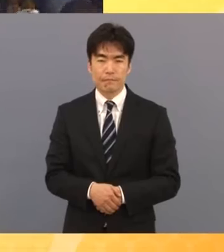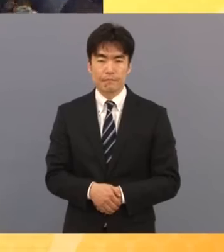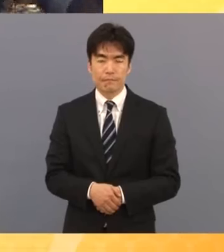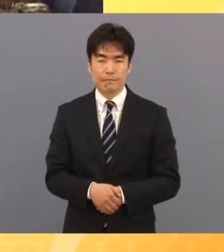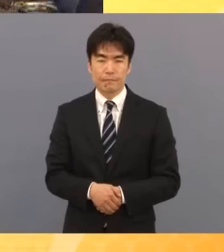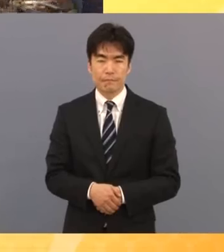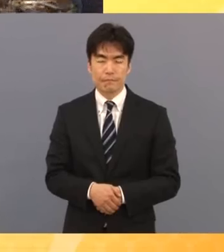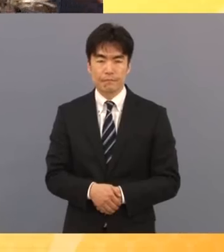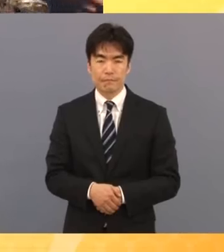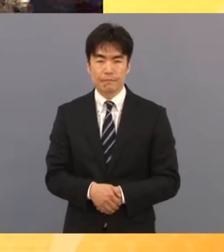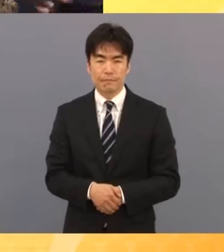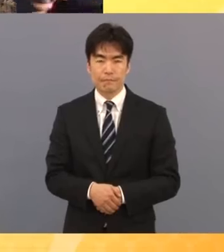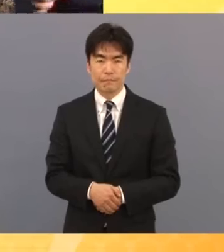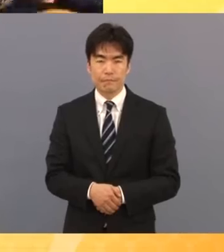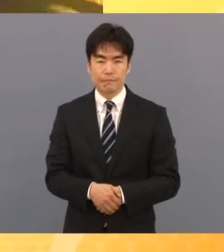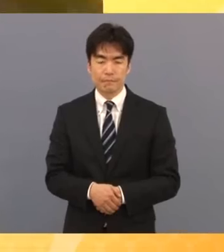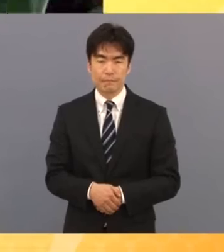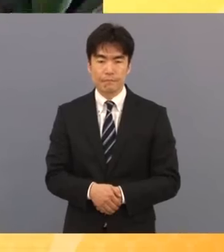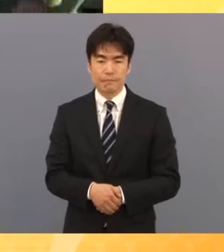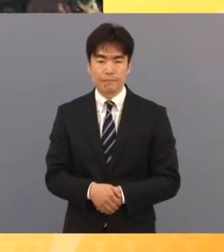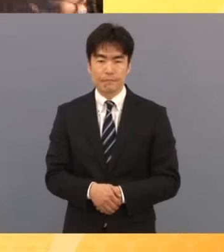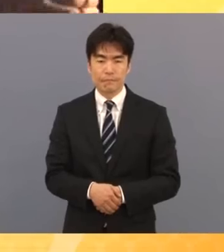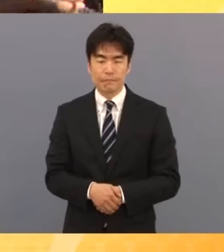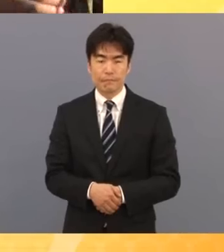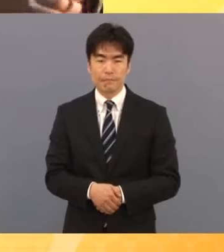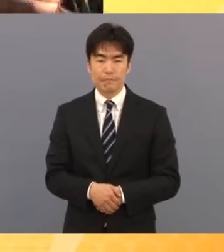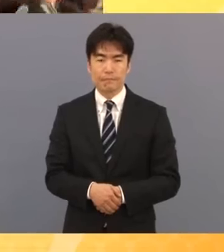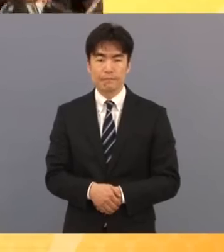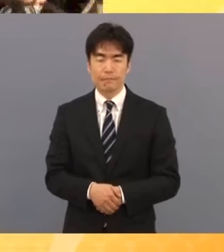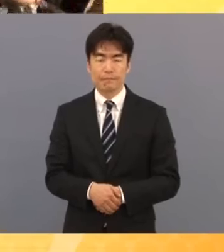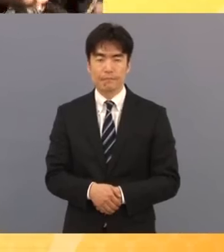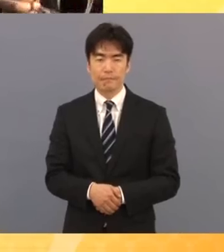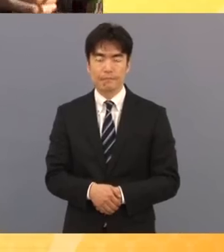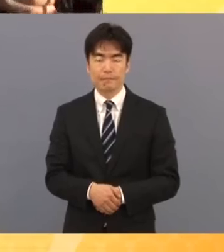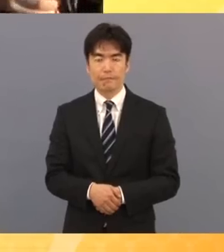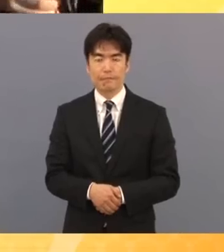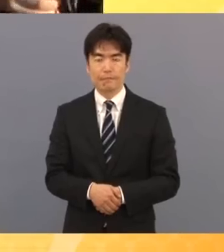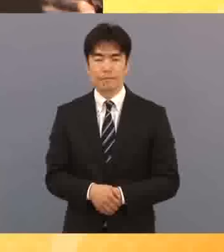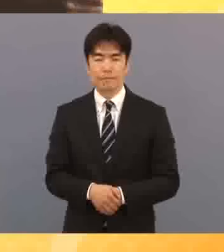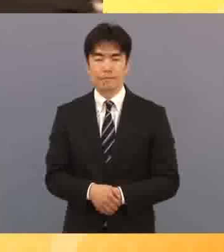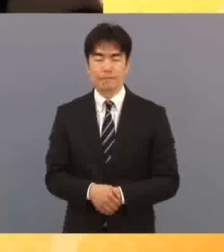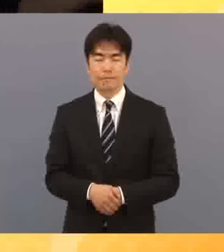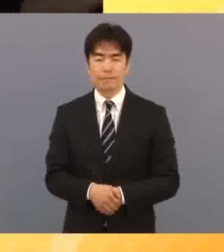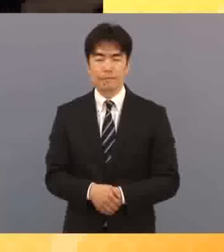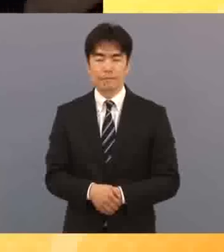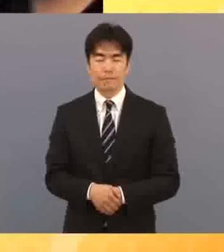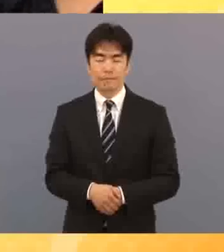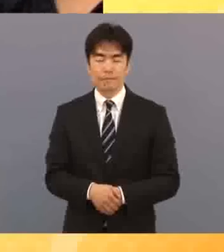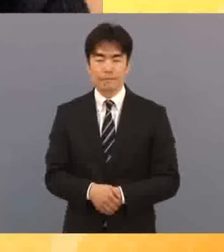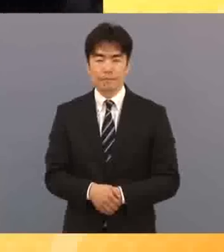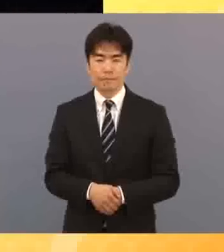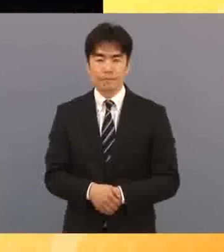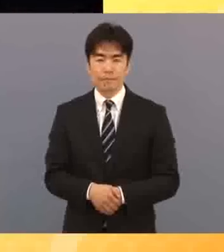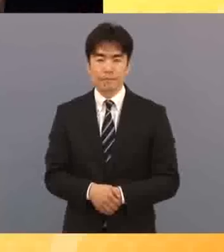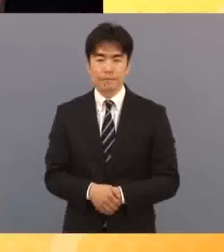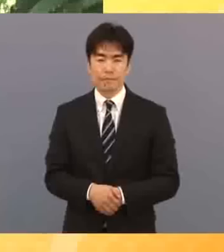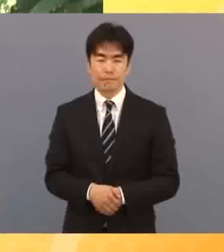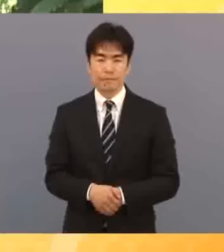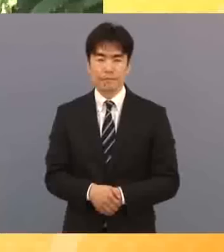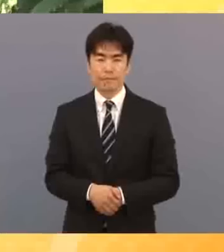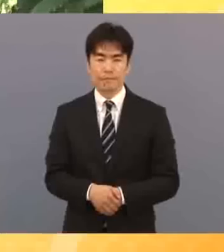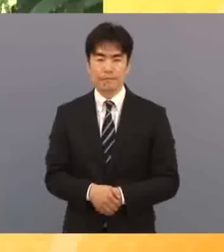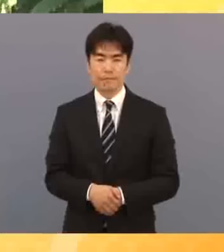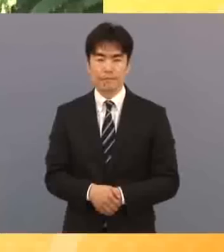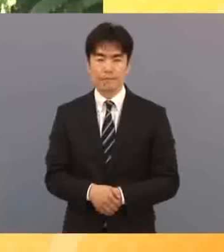街角ズームアップ、大間の小学校の越谷ネギ収穫体験を紹介します。